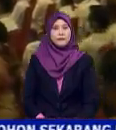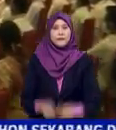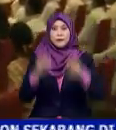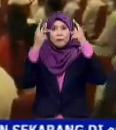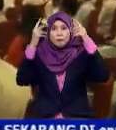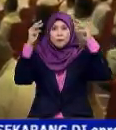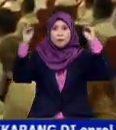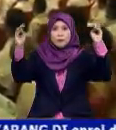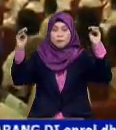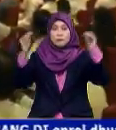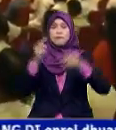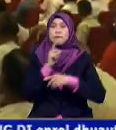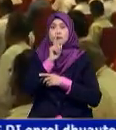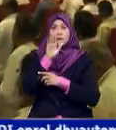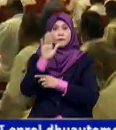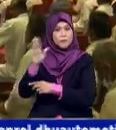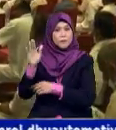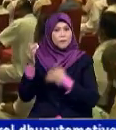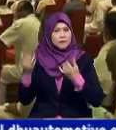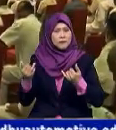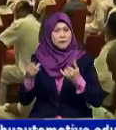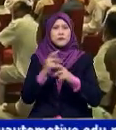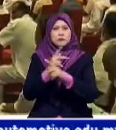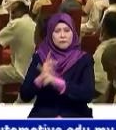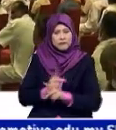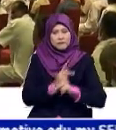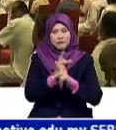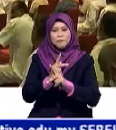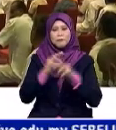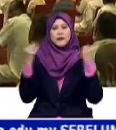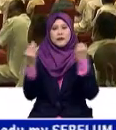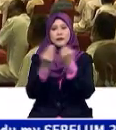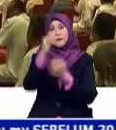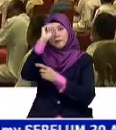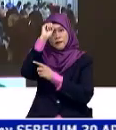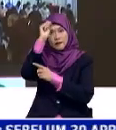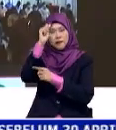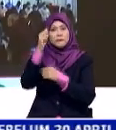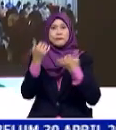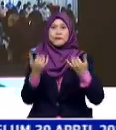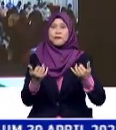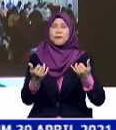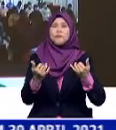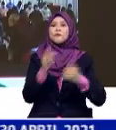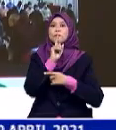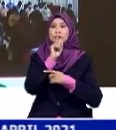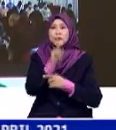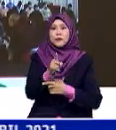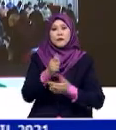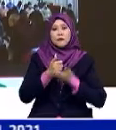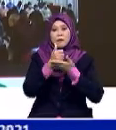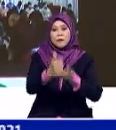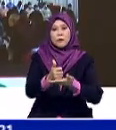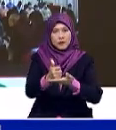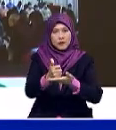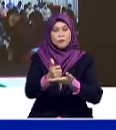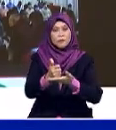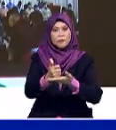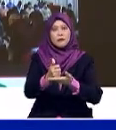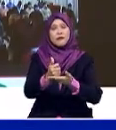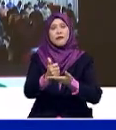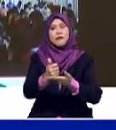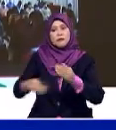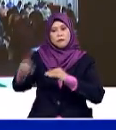Perdana Menteri turut memberi jaminan untuk terus membela nasib masyarakat India di negara ini. Buktinya, selain bantuan secara umum,